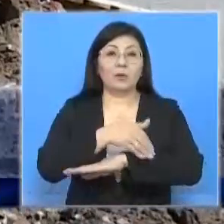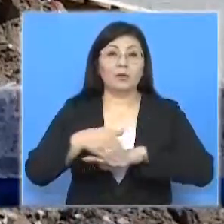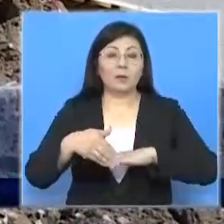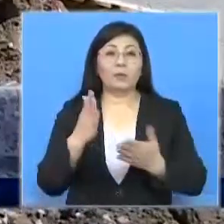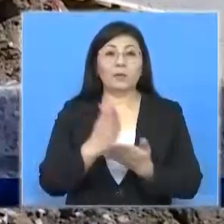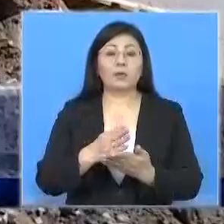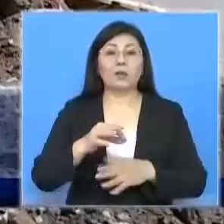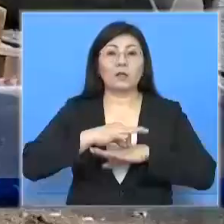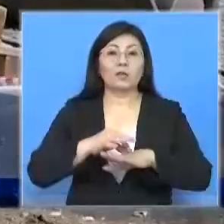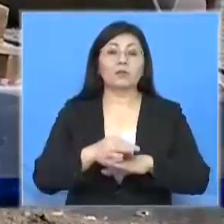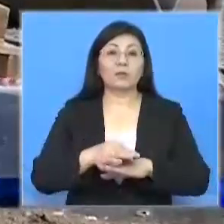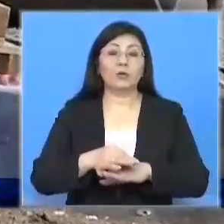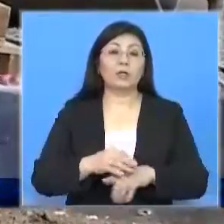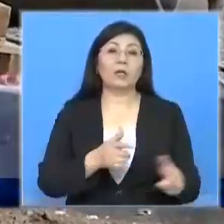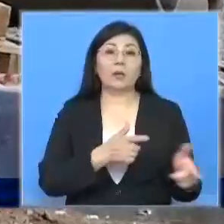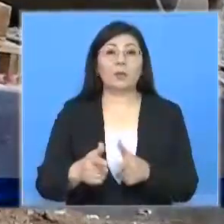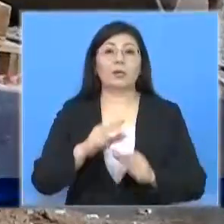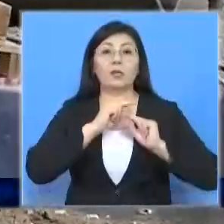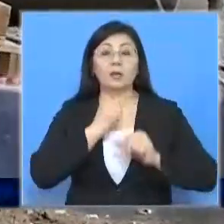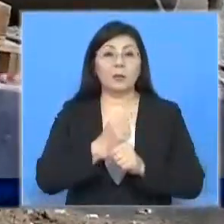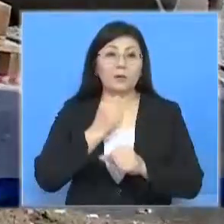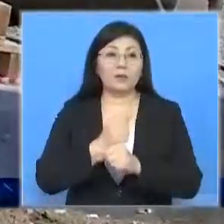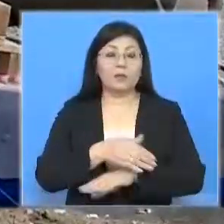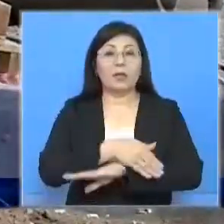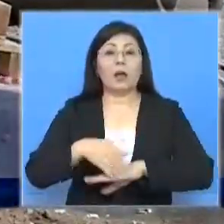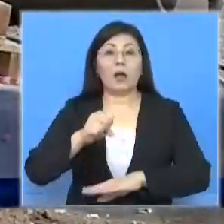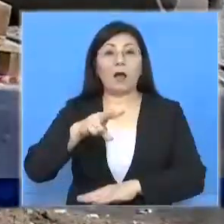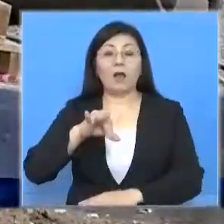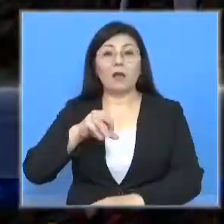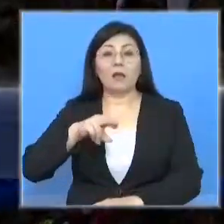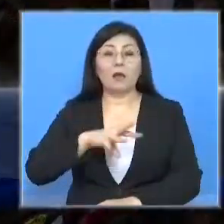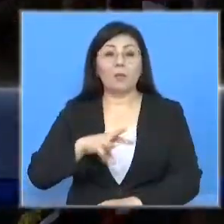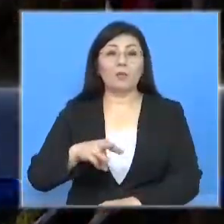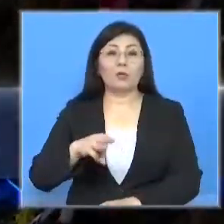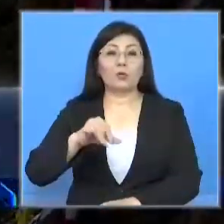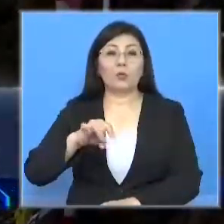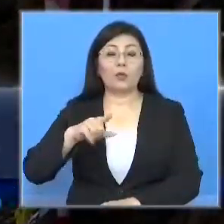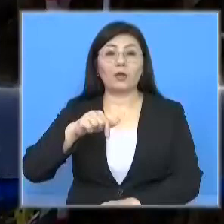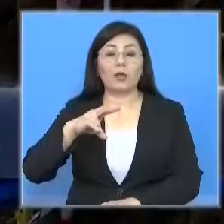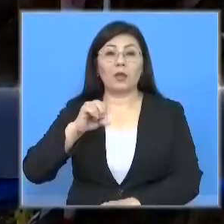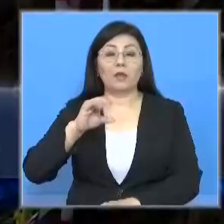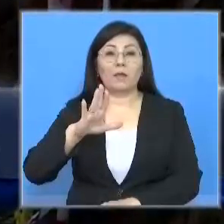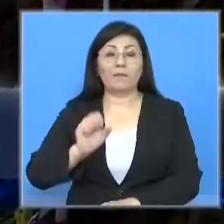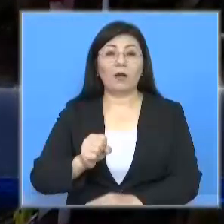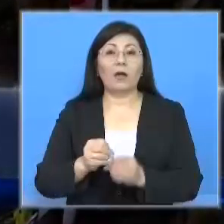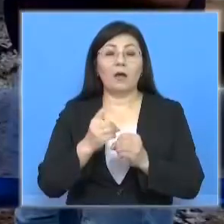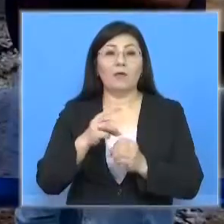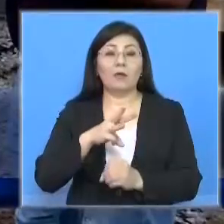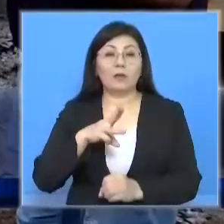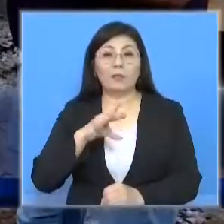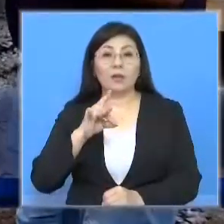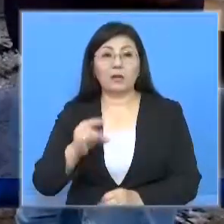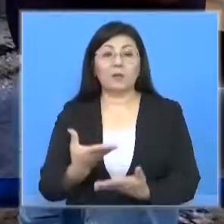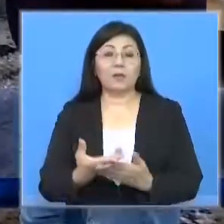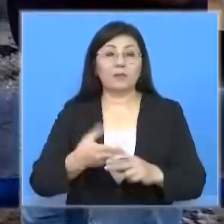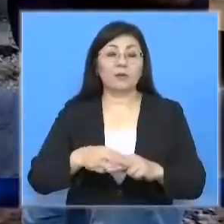еще ведутся подготовительные работы. Это по проспекту Алии Мулдагуловой на улице Тургенева и в 11 микрорайоне. В целом планируется